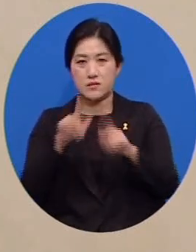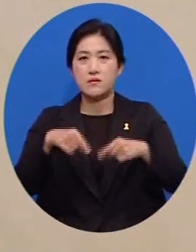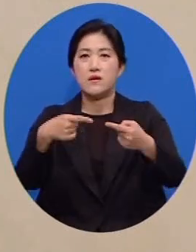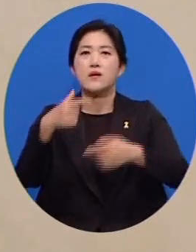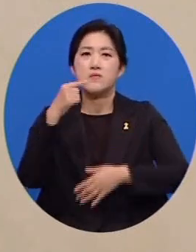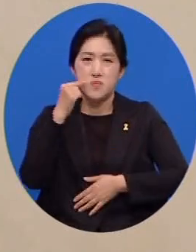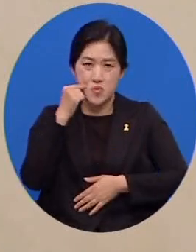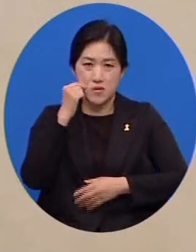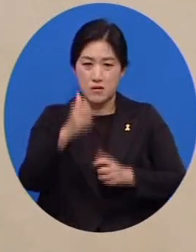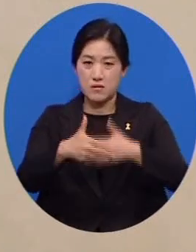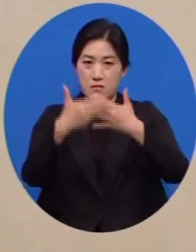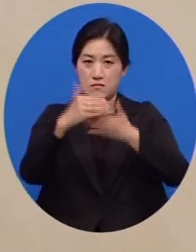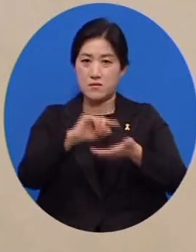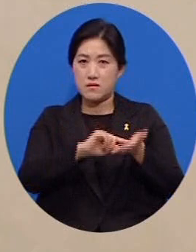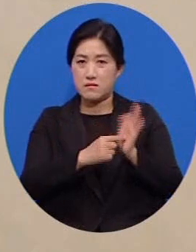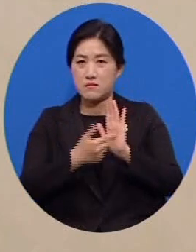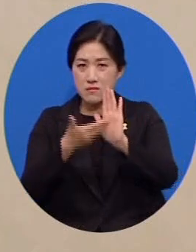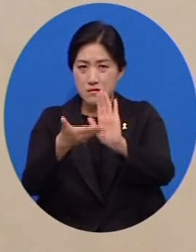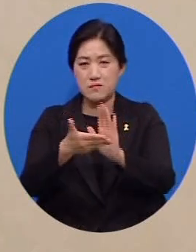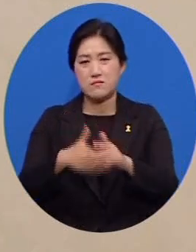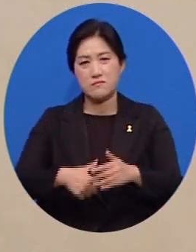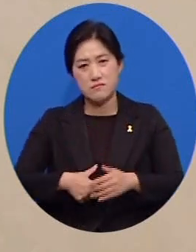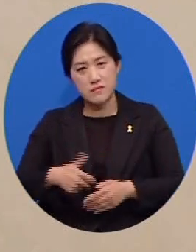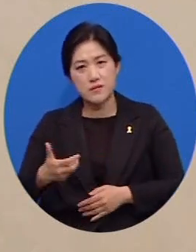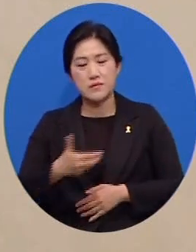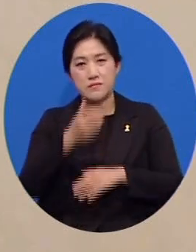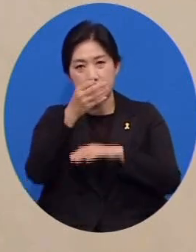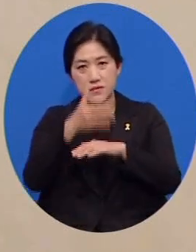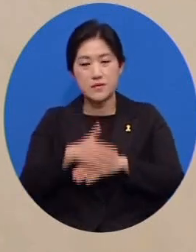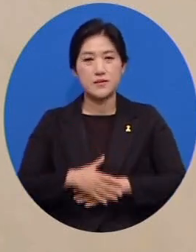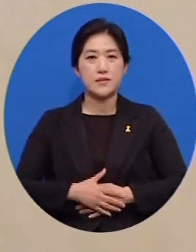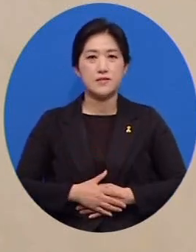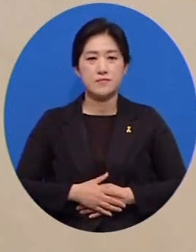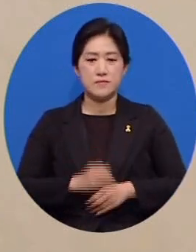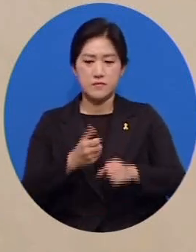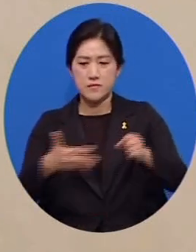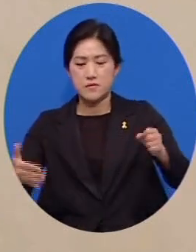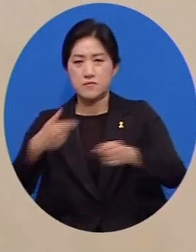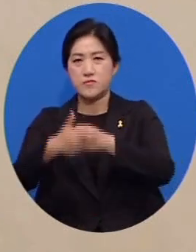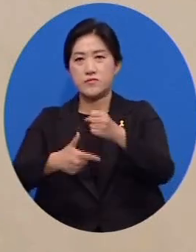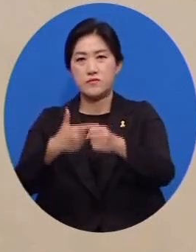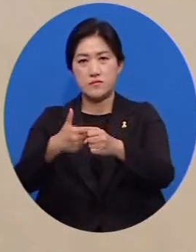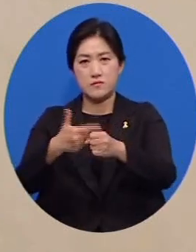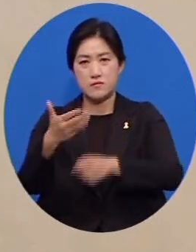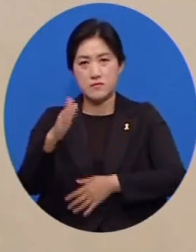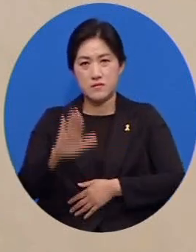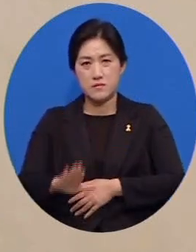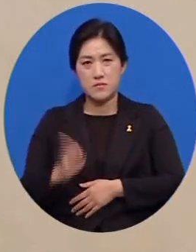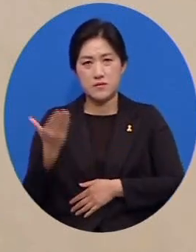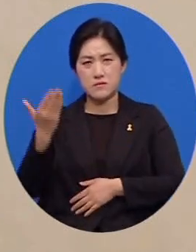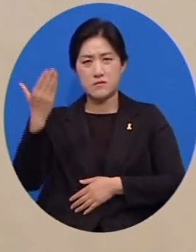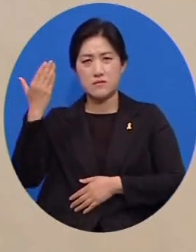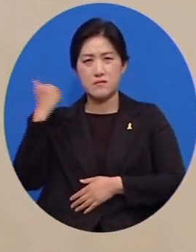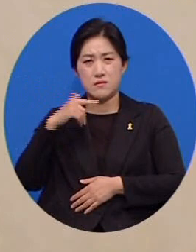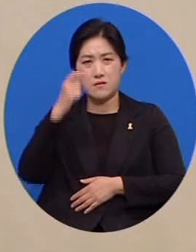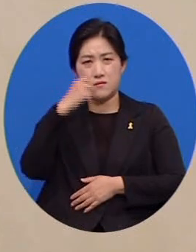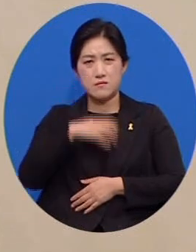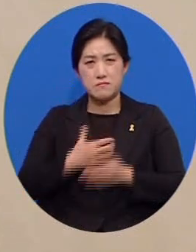영상으로 인사드려 송구합니다. 6년의 시간이 흘렀지만 그날의 슬픔은